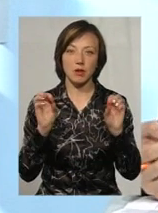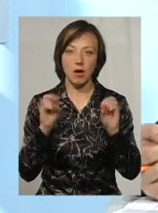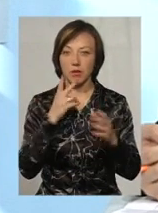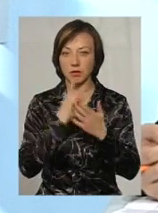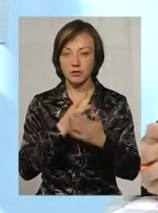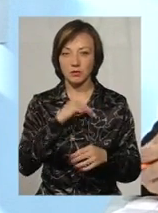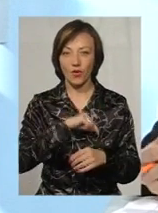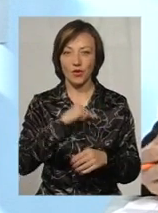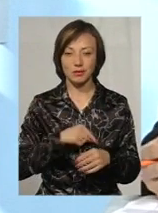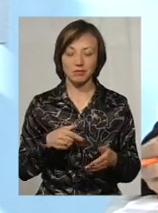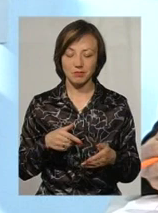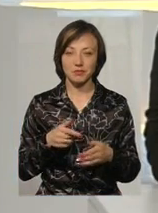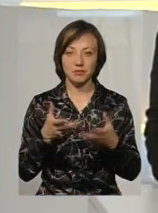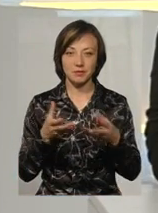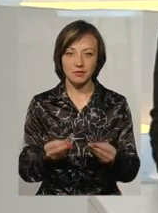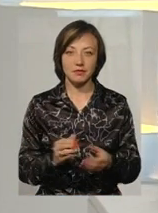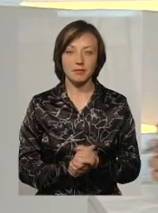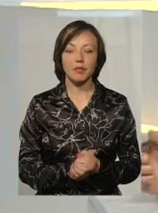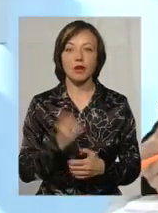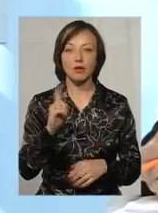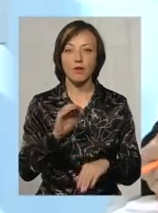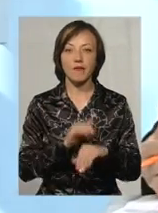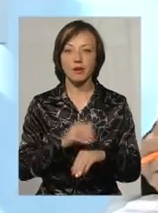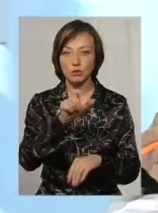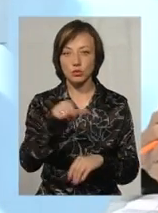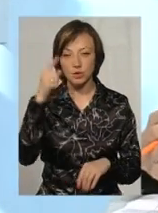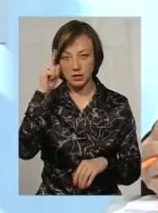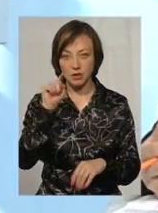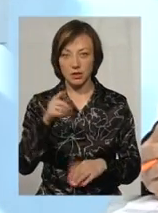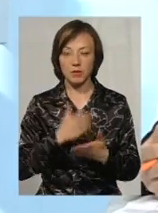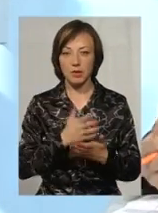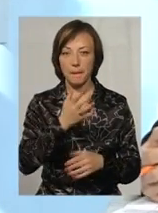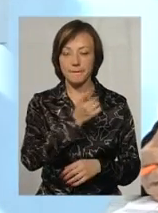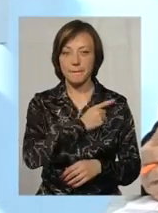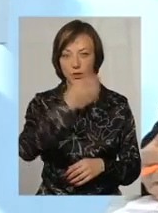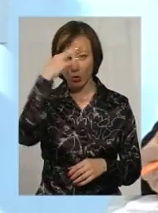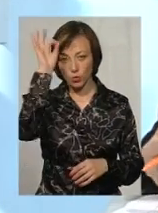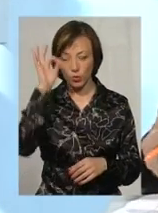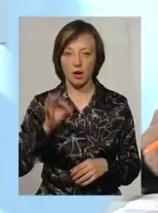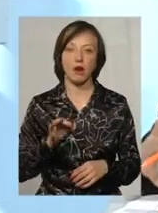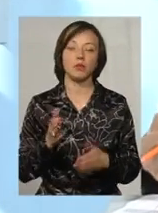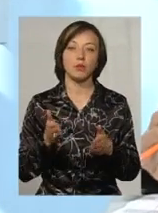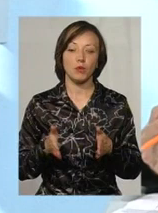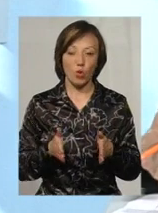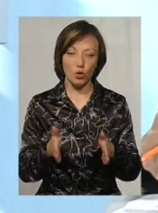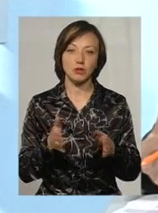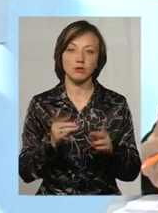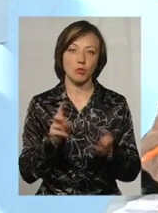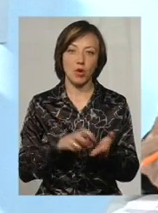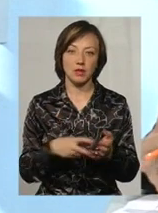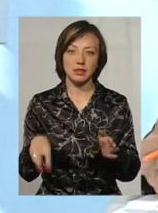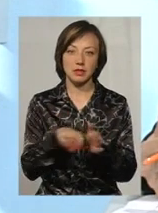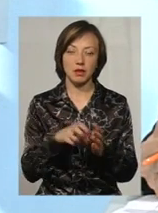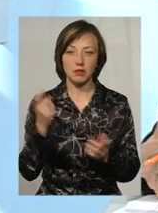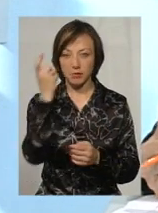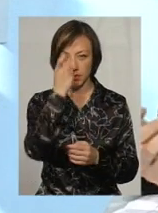по-перше, психологічний фактор. І той факт, що люди знають, що там є патрульна поліція, дорожня поліція, вони вже бояться сідати за кермо в